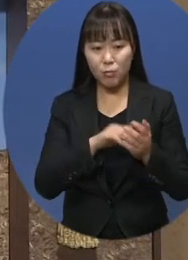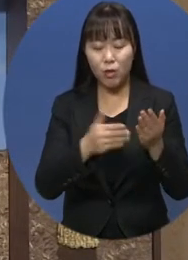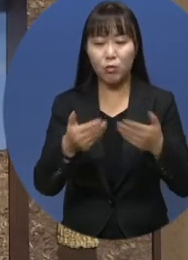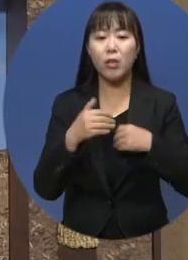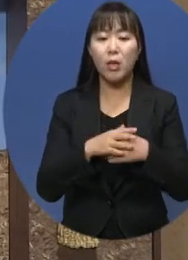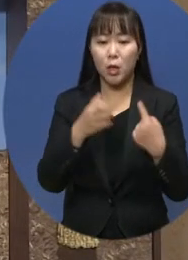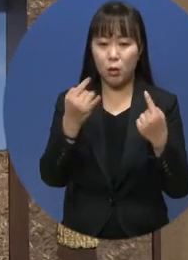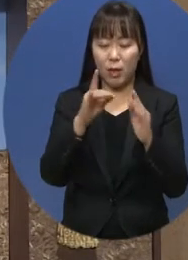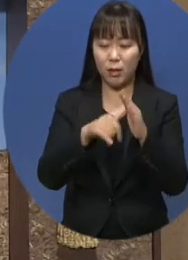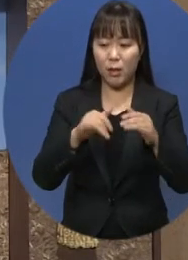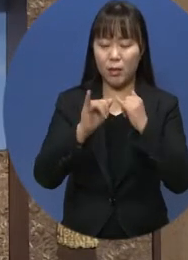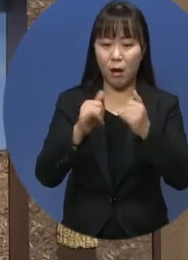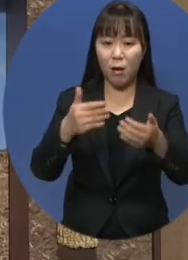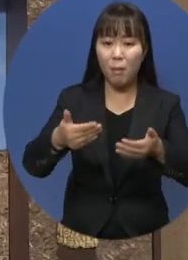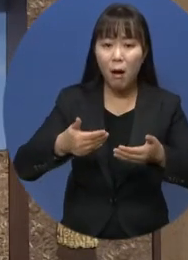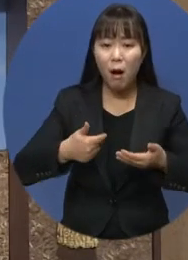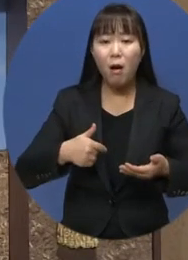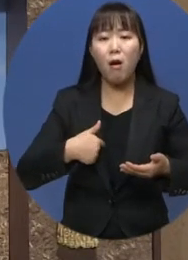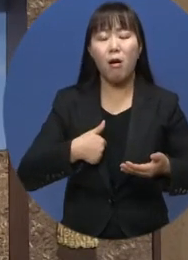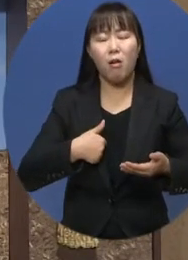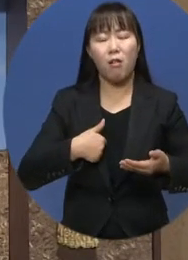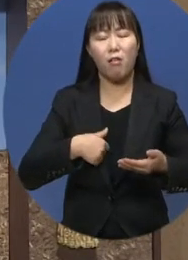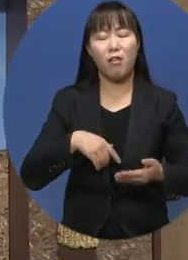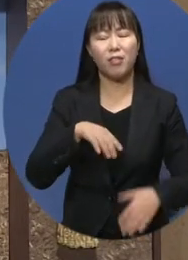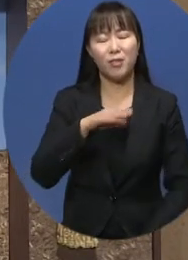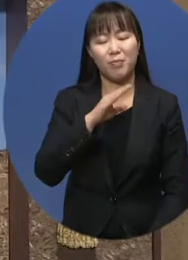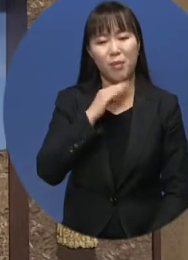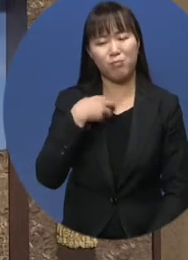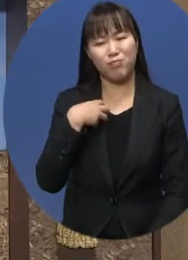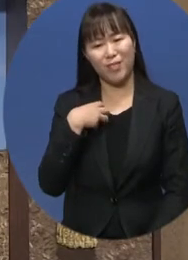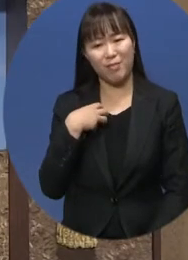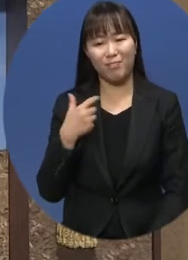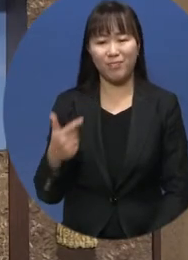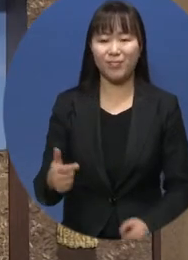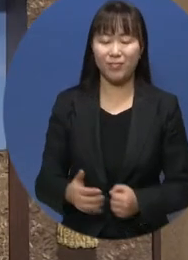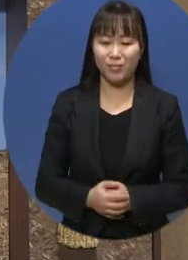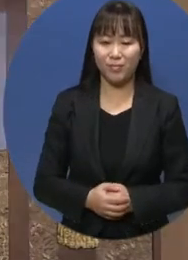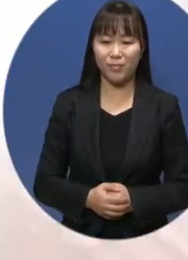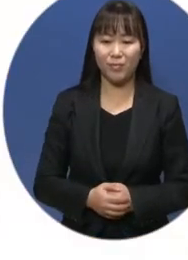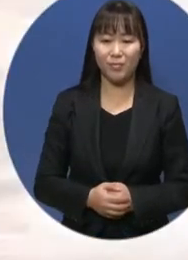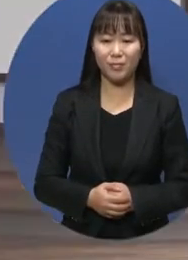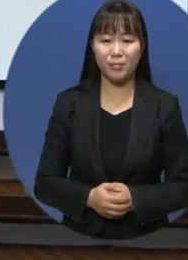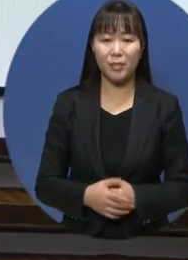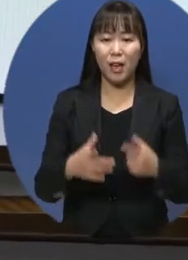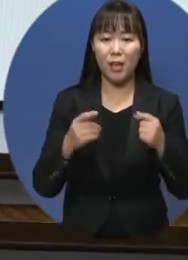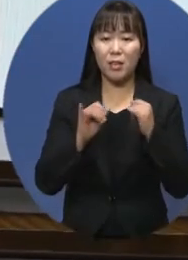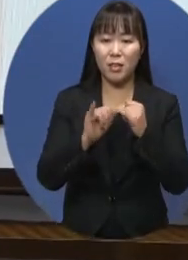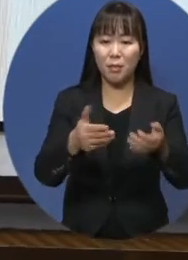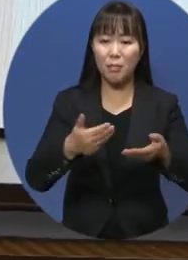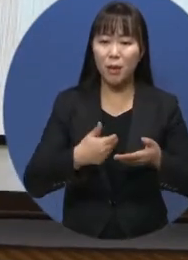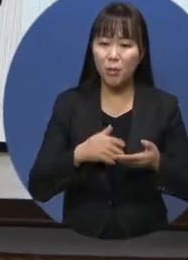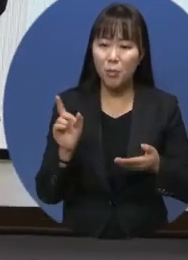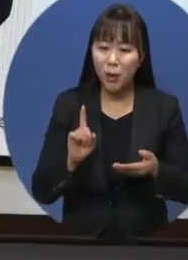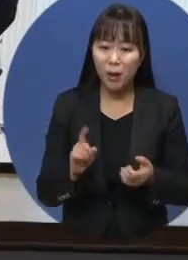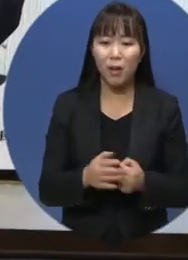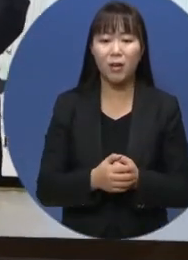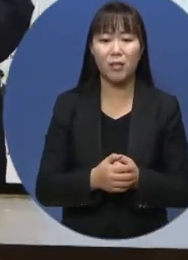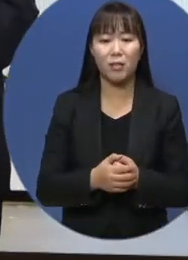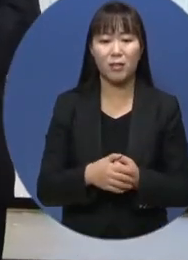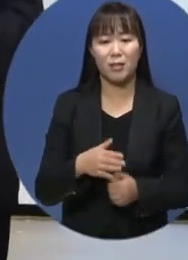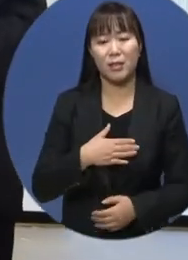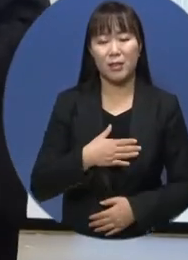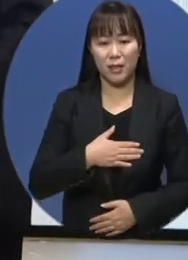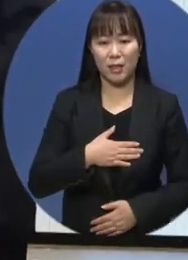이외에 상을 받으니까 요금제가 굉장히 에요 이 부담이 되죠 이런 상을 일반 했나봐요 사실 제가